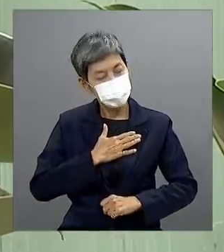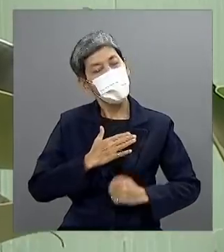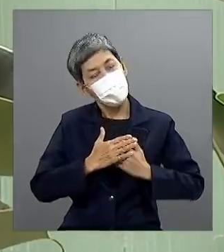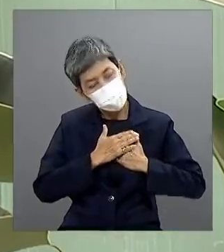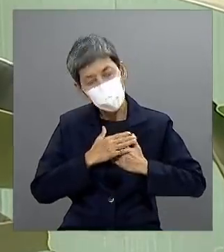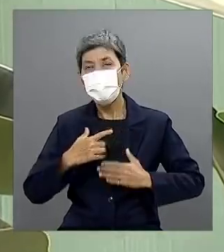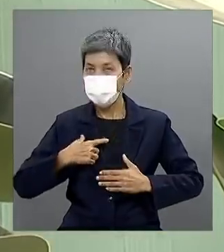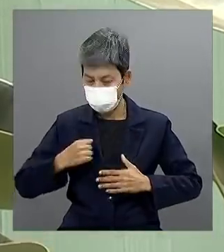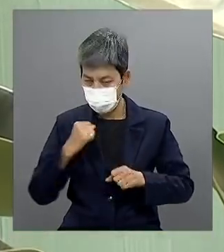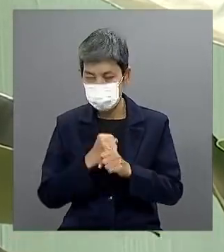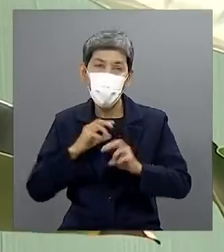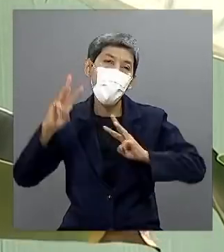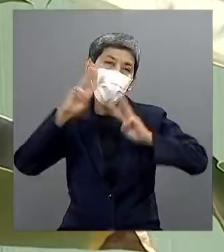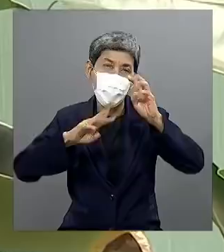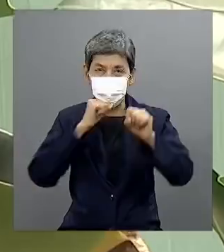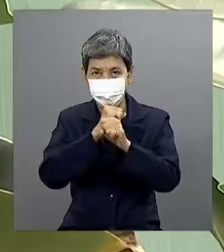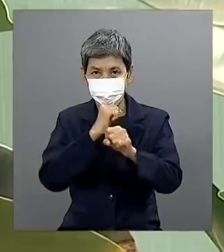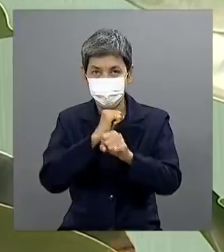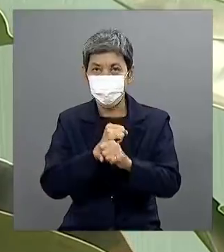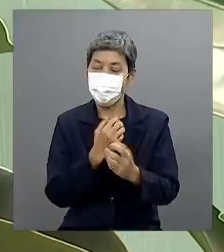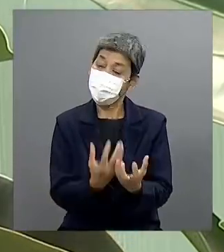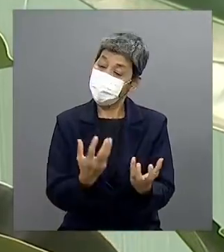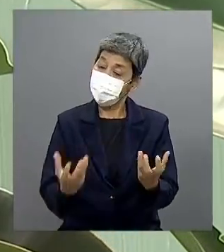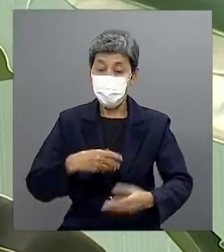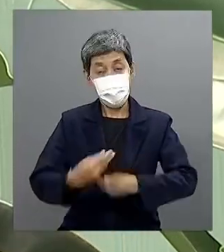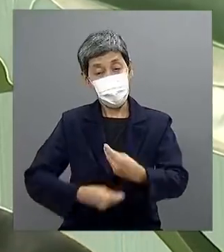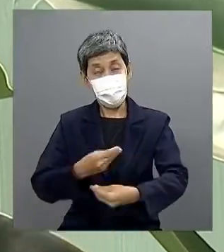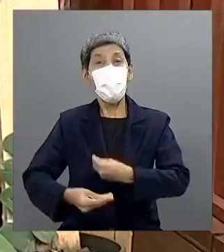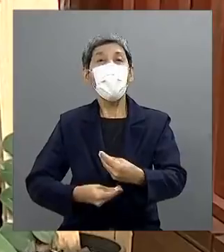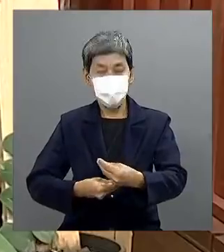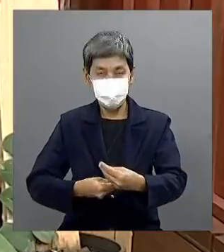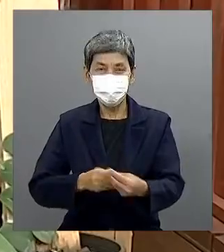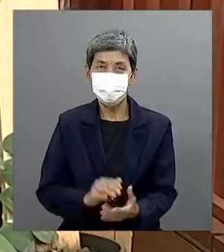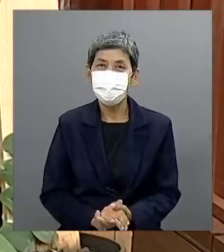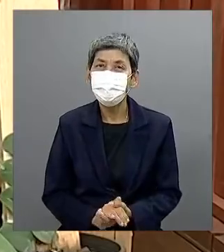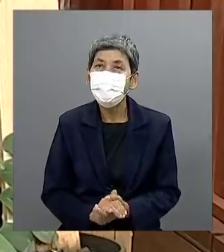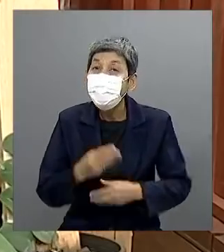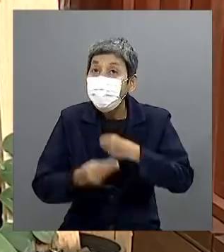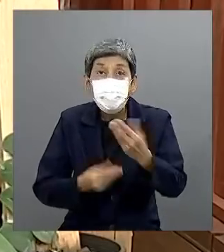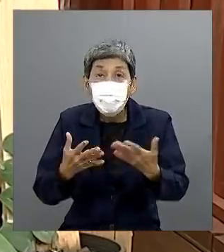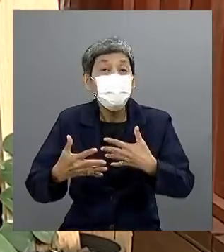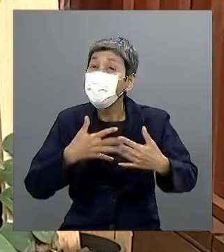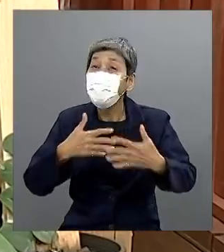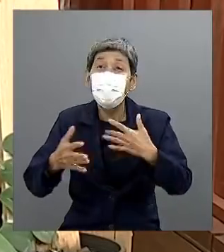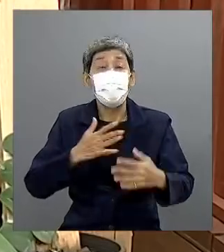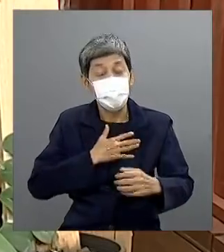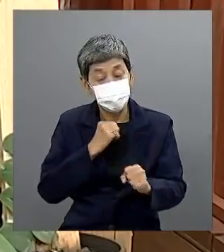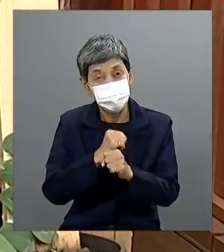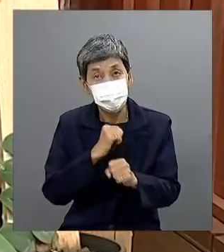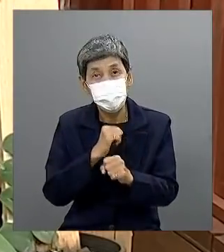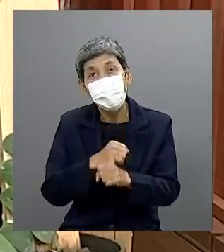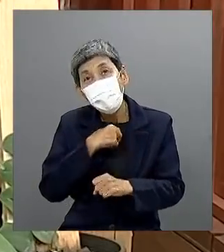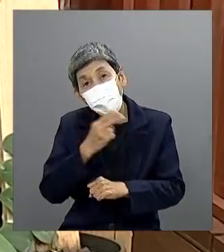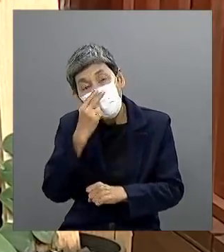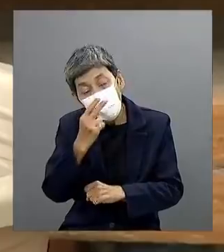อดิเรกด้วยก็เลยจัดวางต้นไม้ขายในร้านซะเลยค่ะถึงหากขายไม่ได้ก็ไม่เป็นไรก็ถือว่าเป็นการสร้างบรรยากาศให้กับลูกค้าที่เข้าม